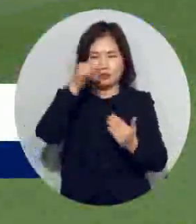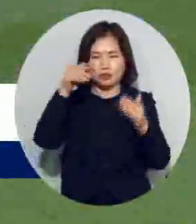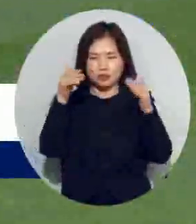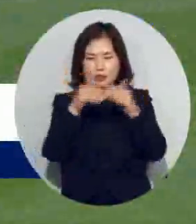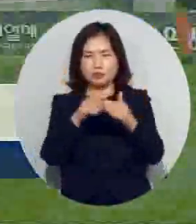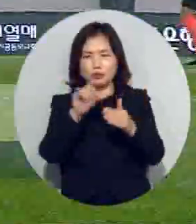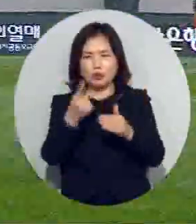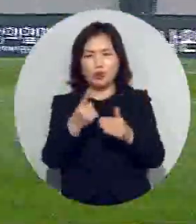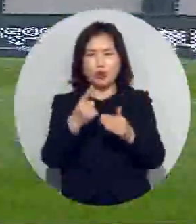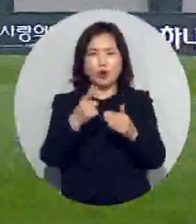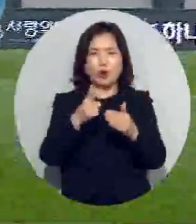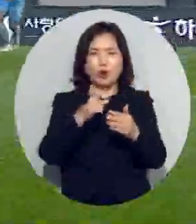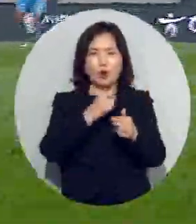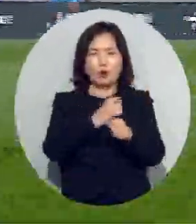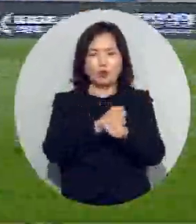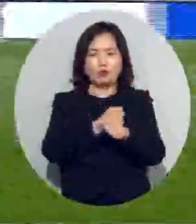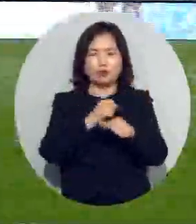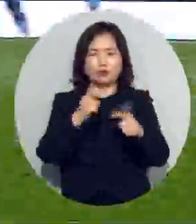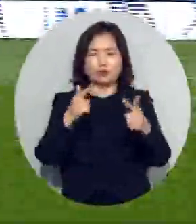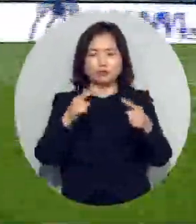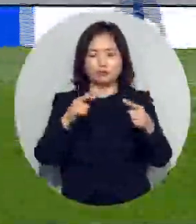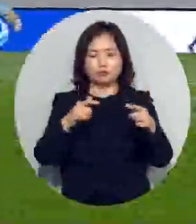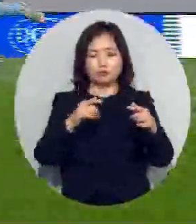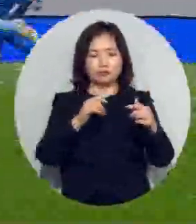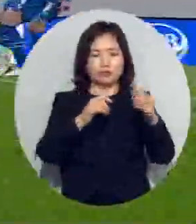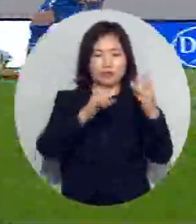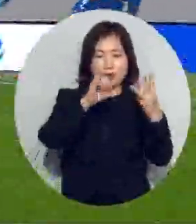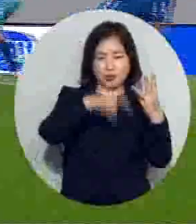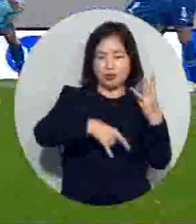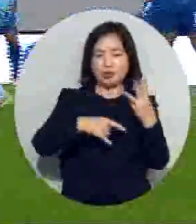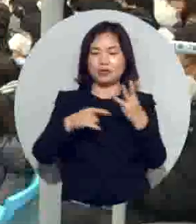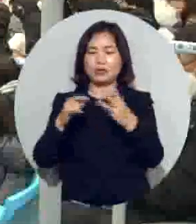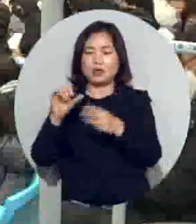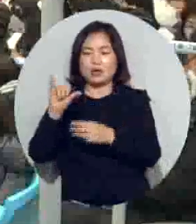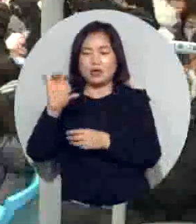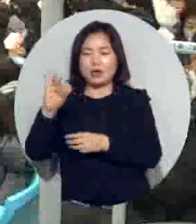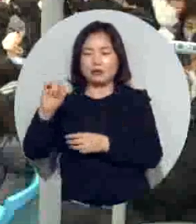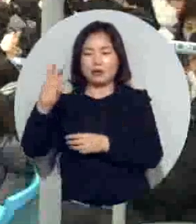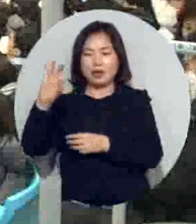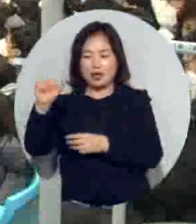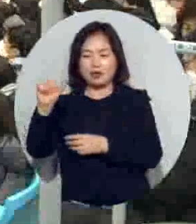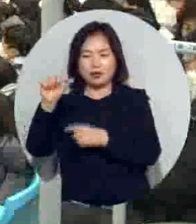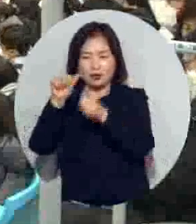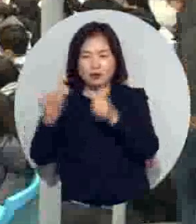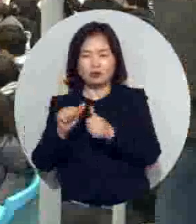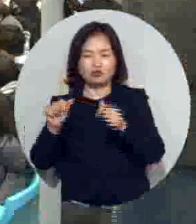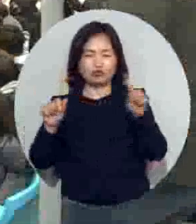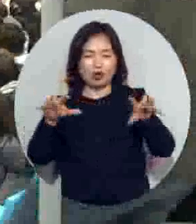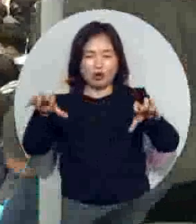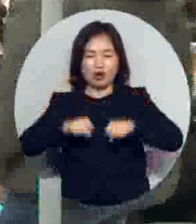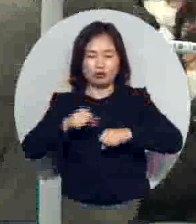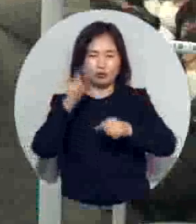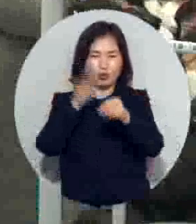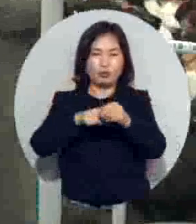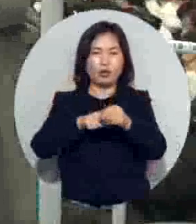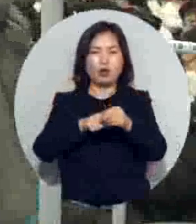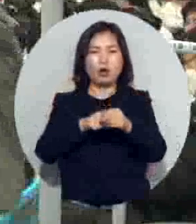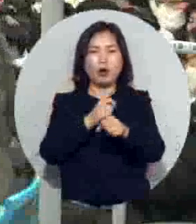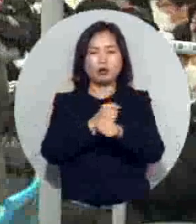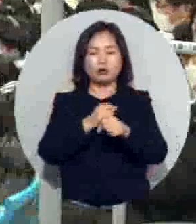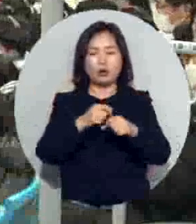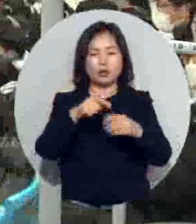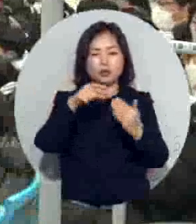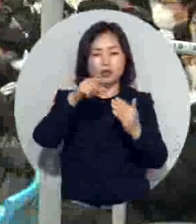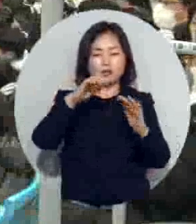통해 리그 3위와 FA컵 두 마리 토끼 잡기에 나섰습니다. 대구는 다가오는 FA컵을 대비해 스타팅 라인업부터